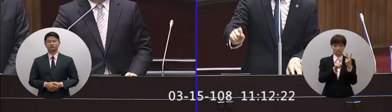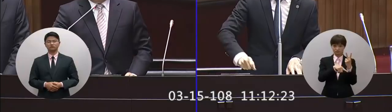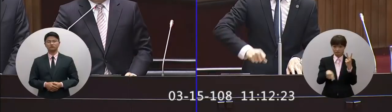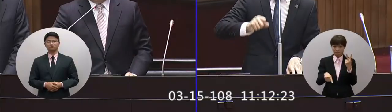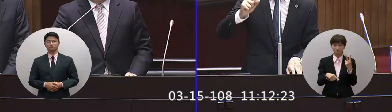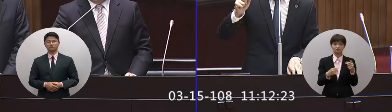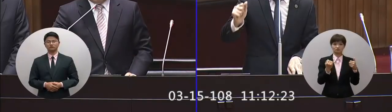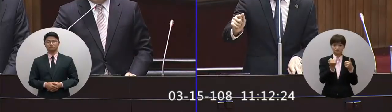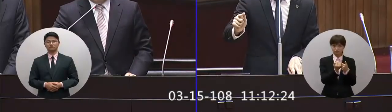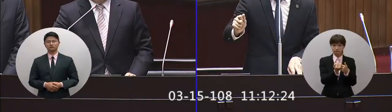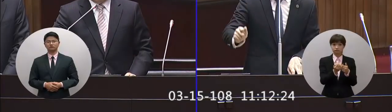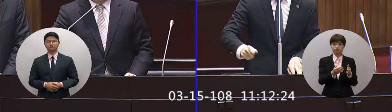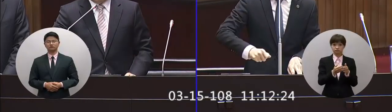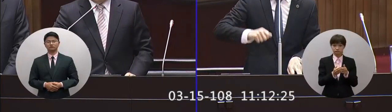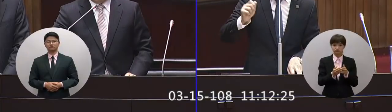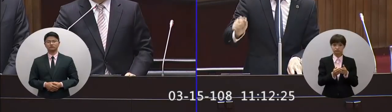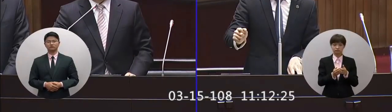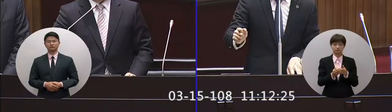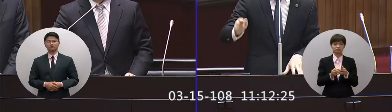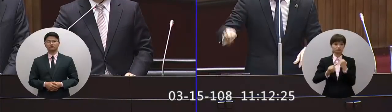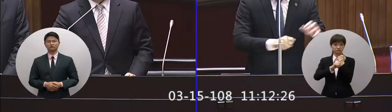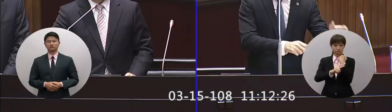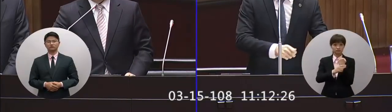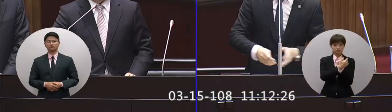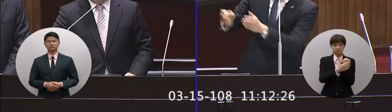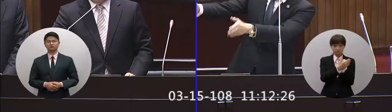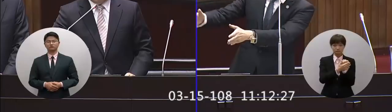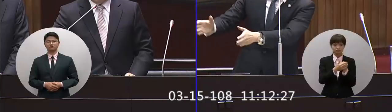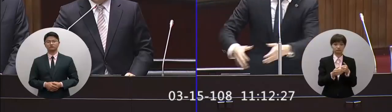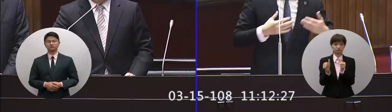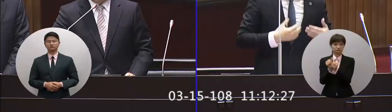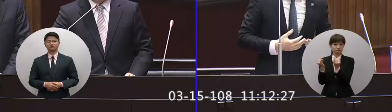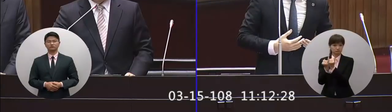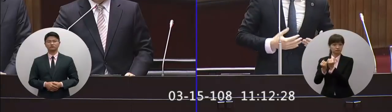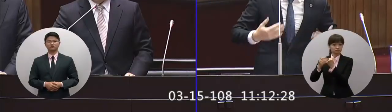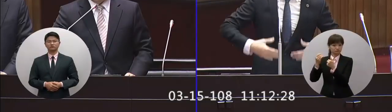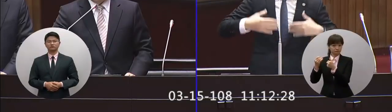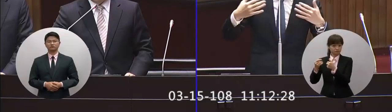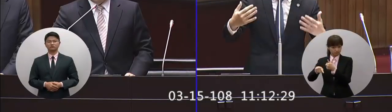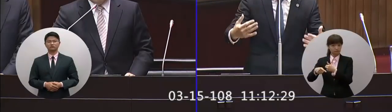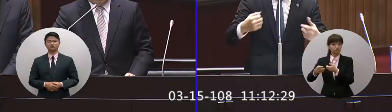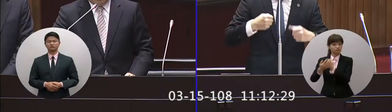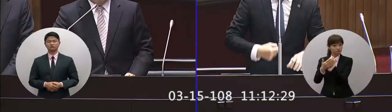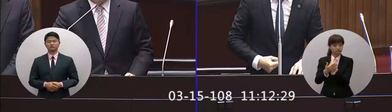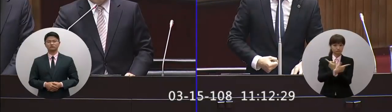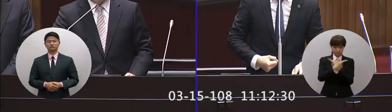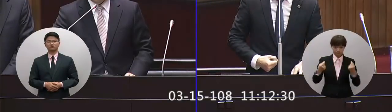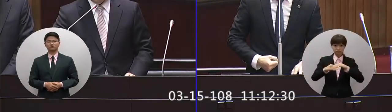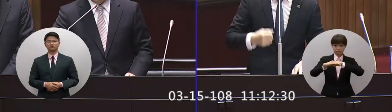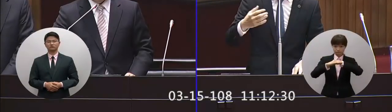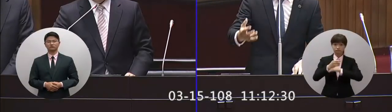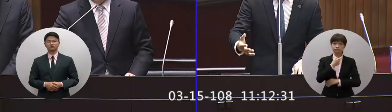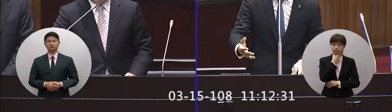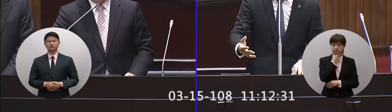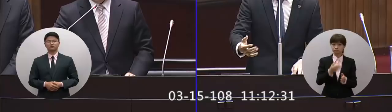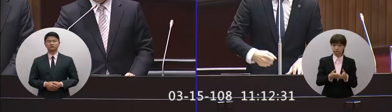方。有受到这个法律的保障啦、管理，应该要同款。你的婚姻跟我的婚姻，在法律上应该要受到的这个